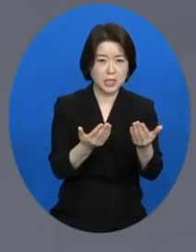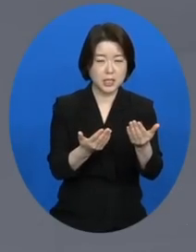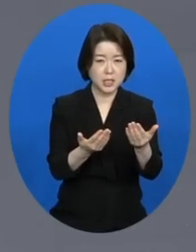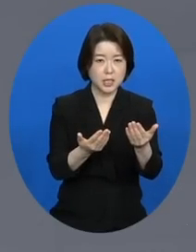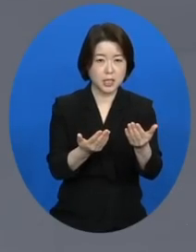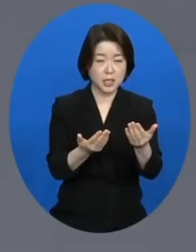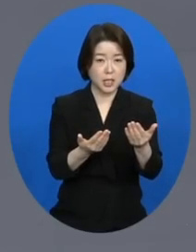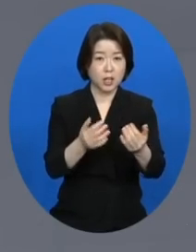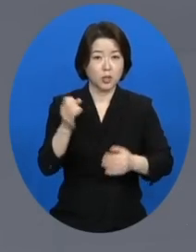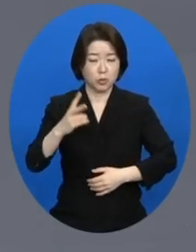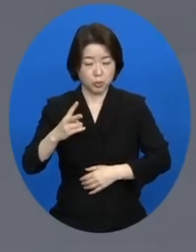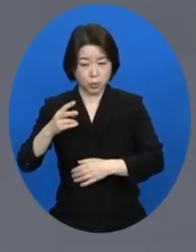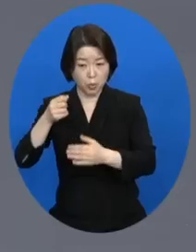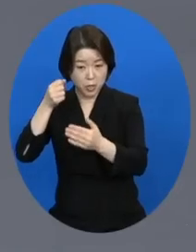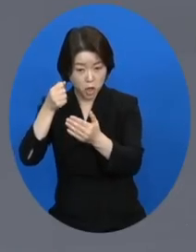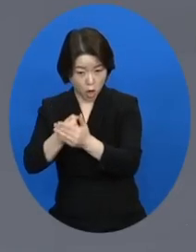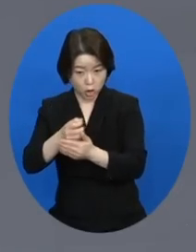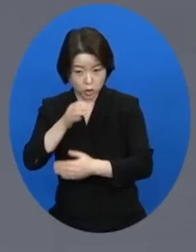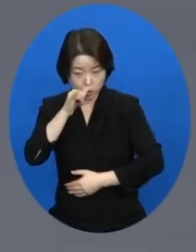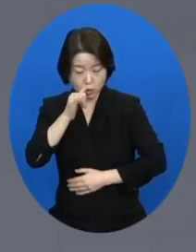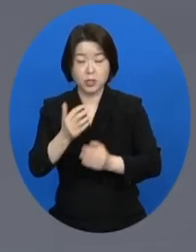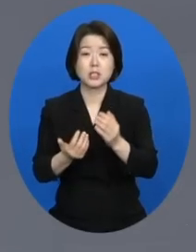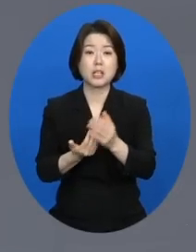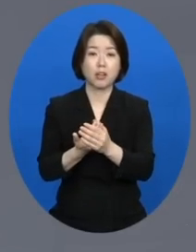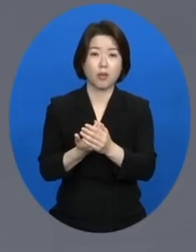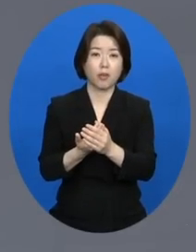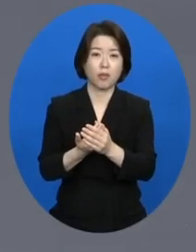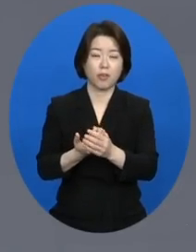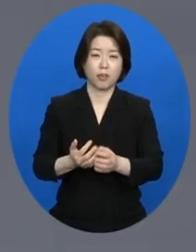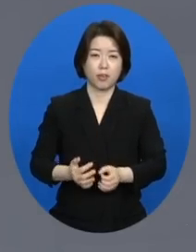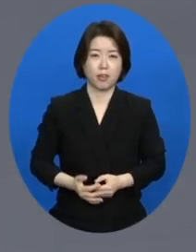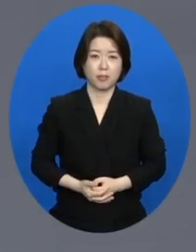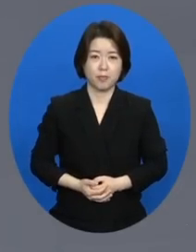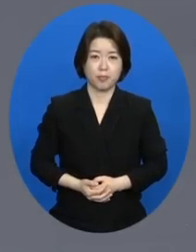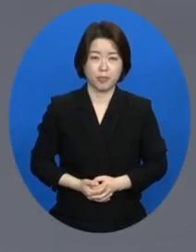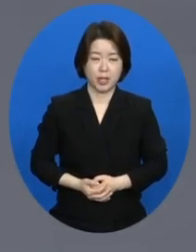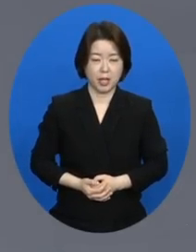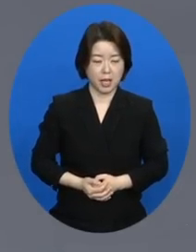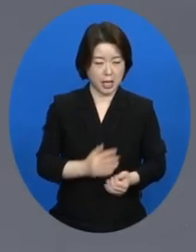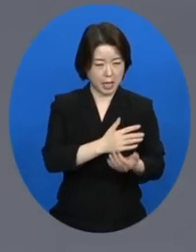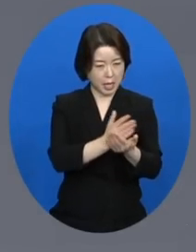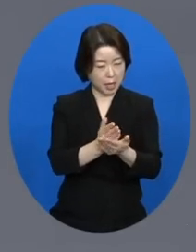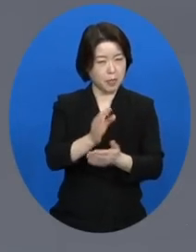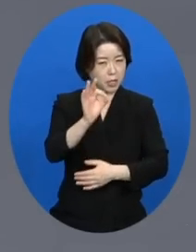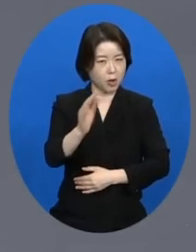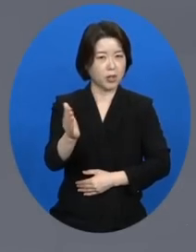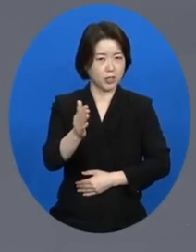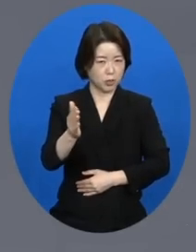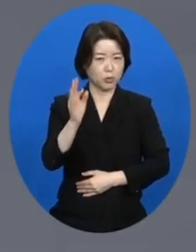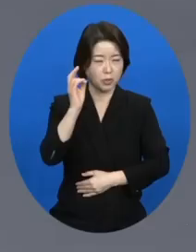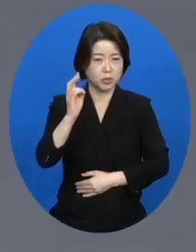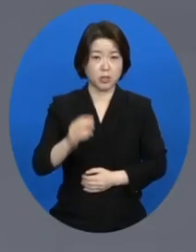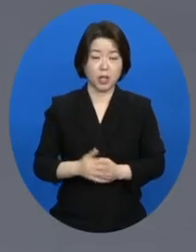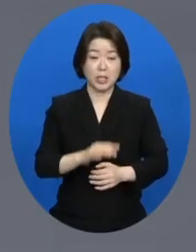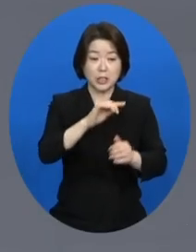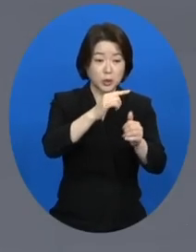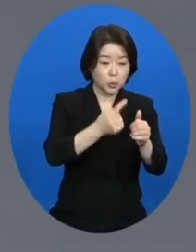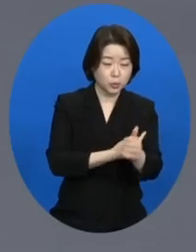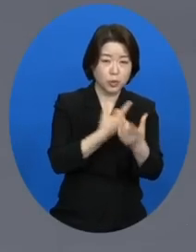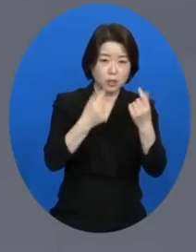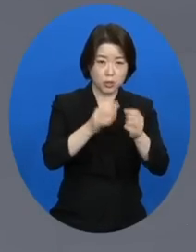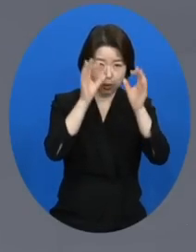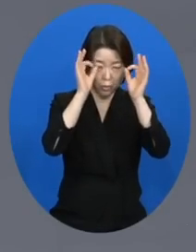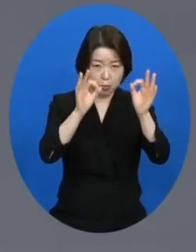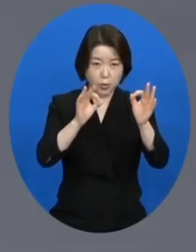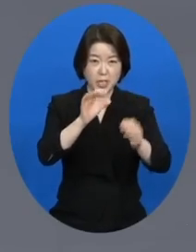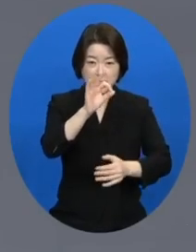사건들과 결정들이 벌어지고 있습니다. 대략 한 10가지 정도 같아요. 근데 그 우연처럼 보이는